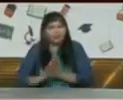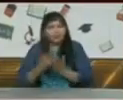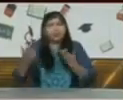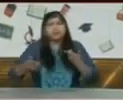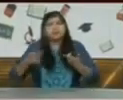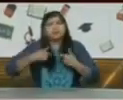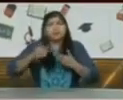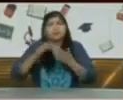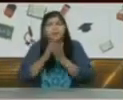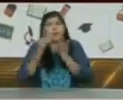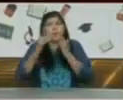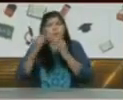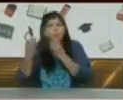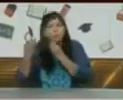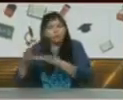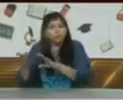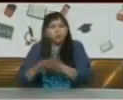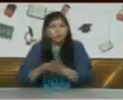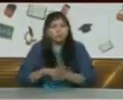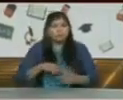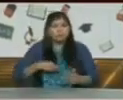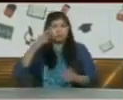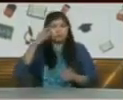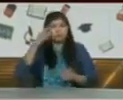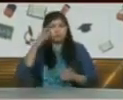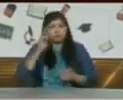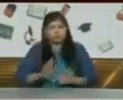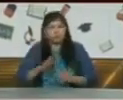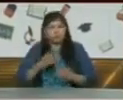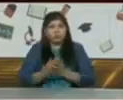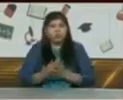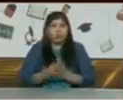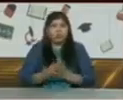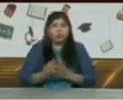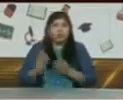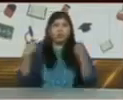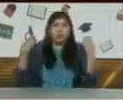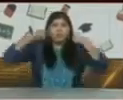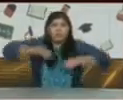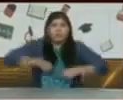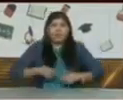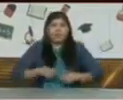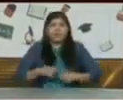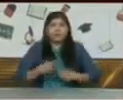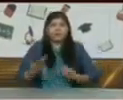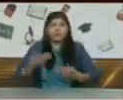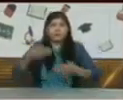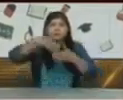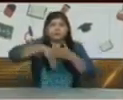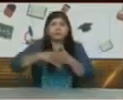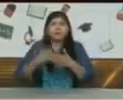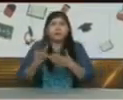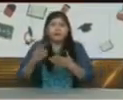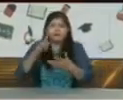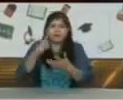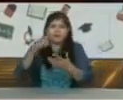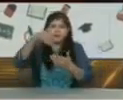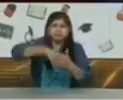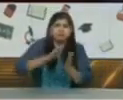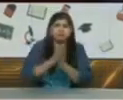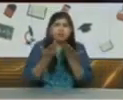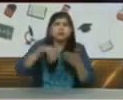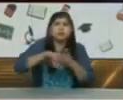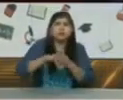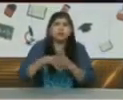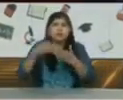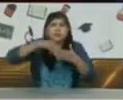जब भी घर से निकले ये तय करके निकले कि बैग में इतने नंबर पर इस विषय की नोटबुक होगी और इतने नंबर